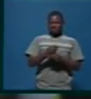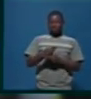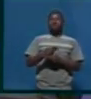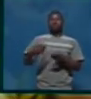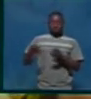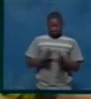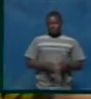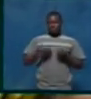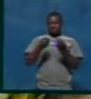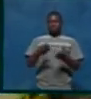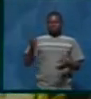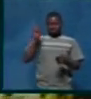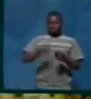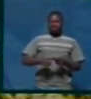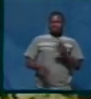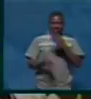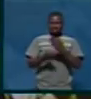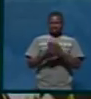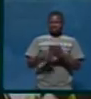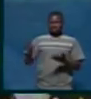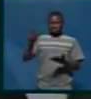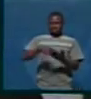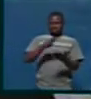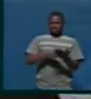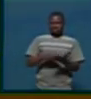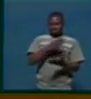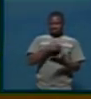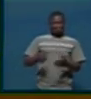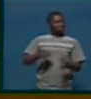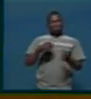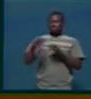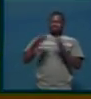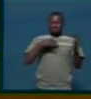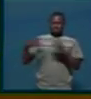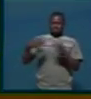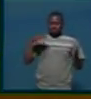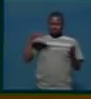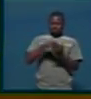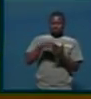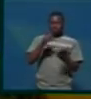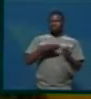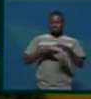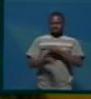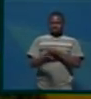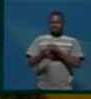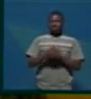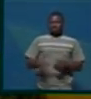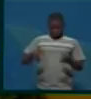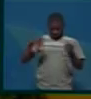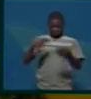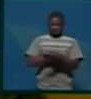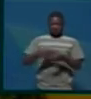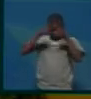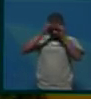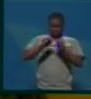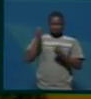réforme agraire et à la lutte contre la corruption. Le nouveau président de l'Afrique du Sud promet un nouveau départ